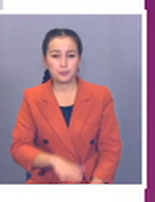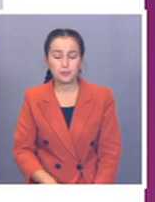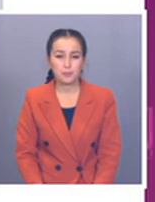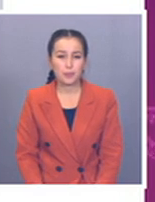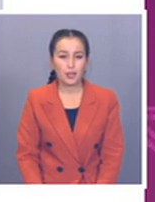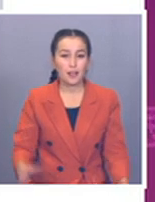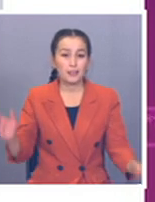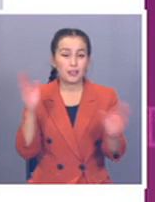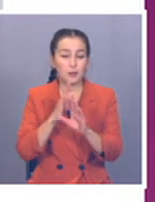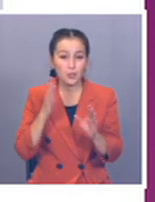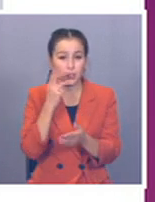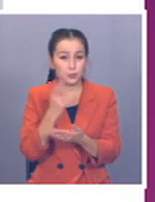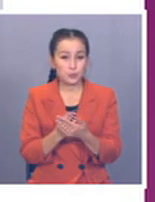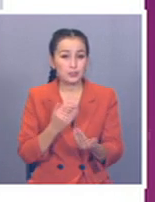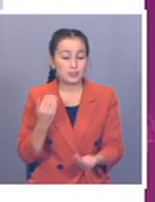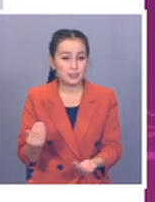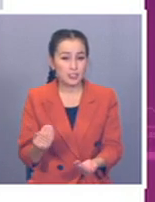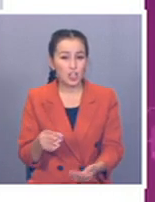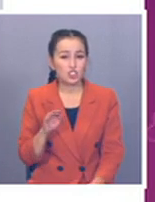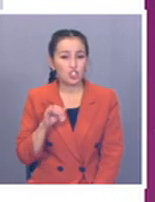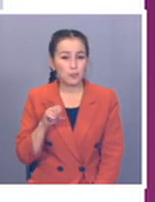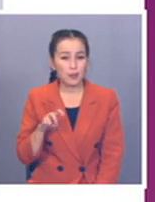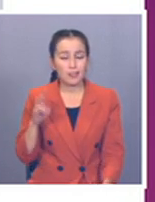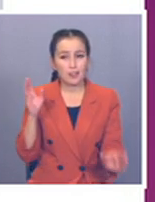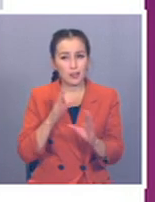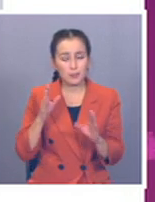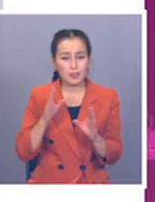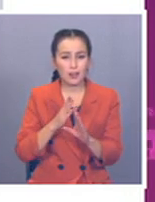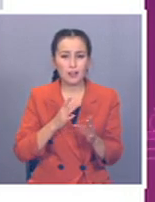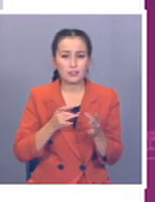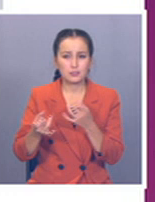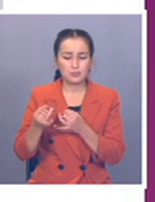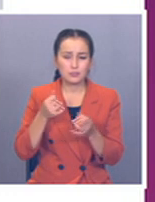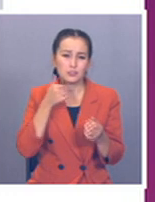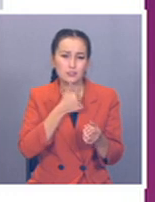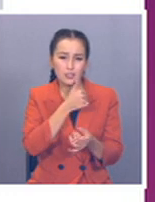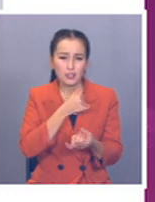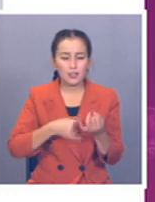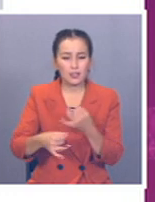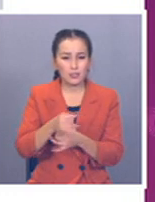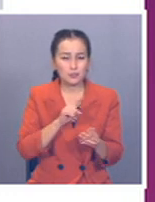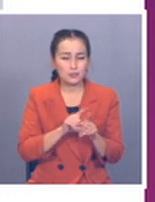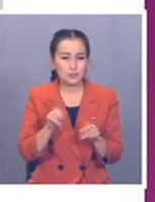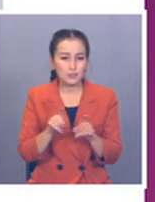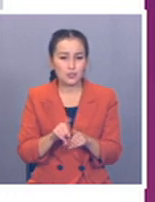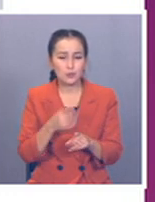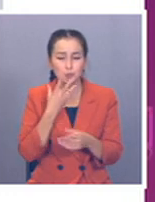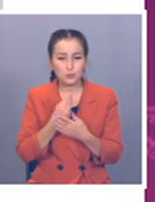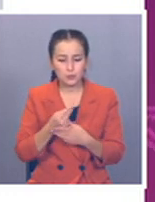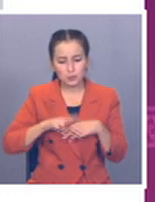Табиғат көрінісіне, жаман табиғат аясымен сырласып, өзінің құлазыған көңіліне жұбаныш